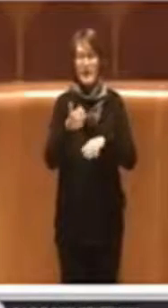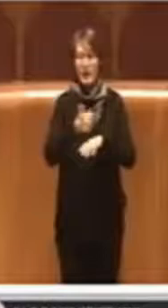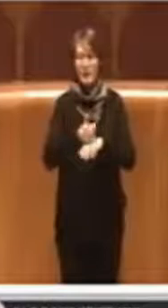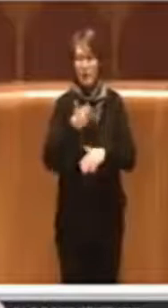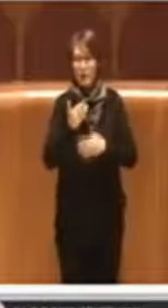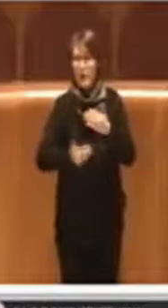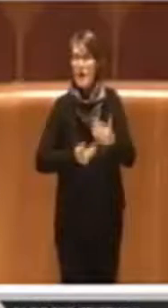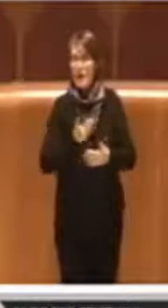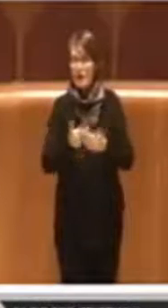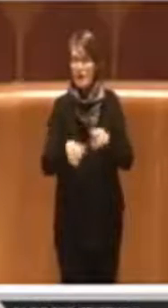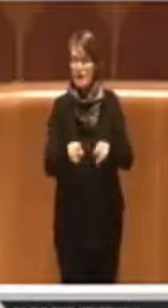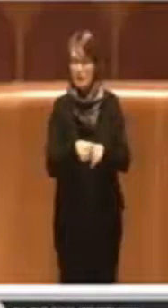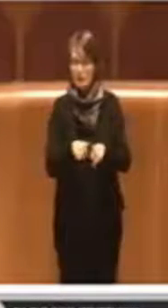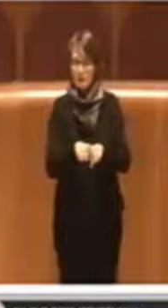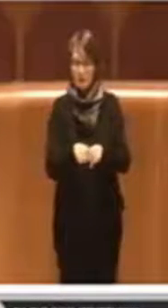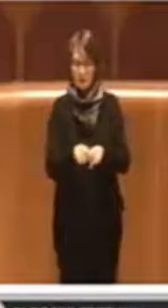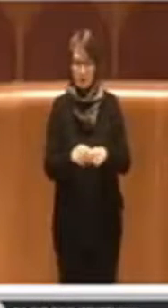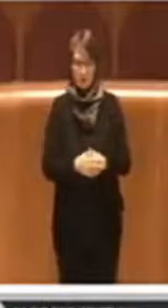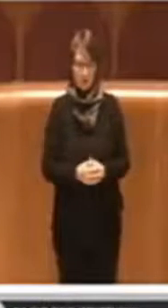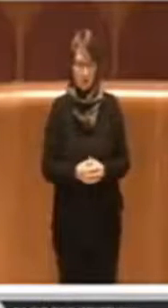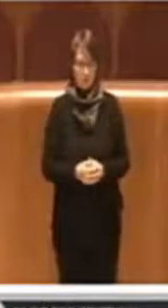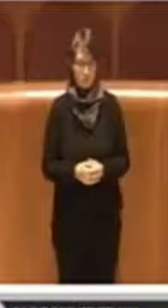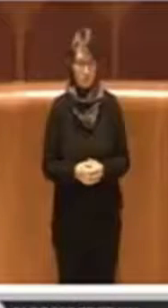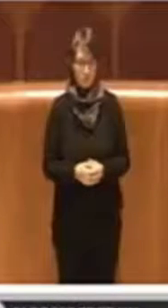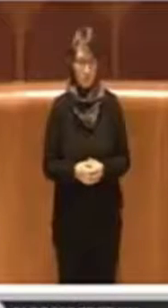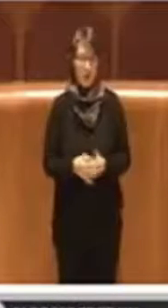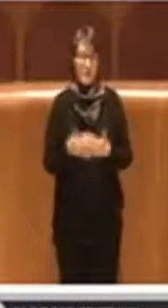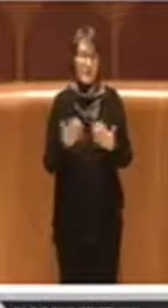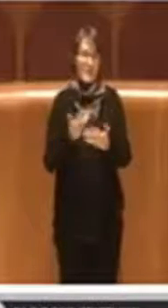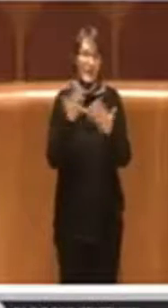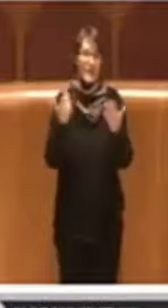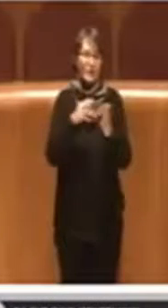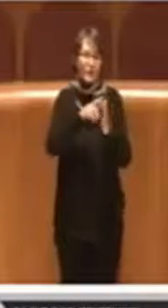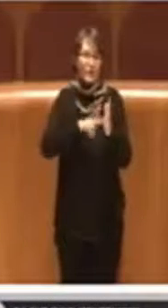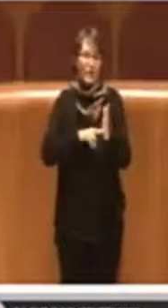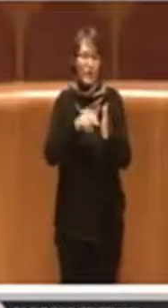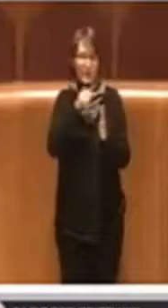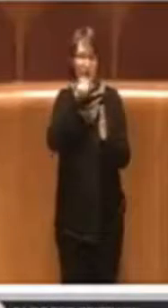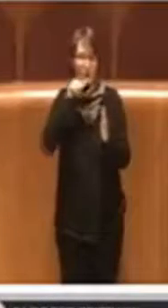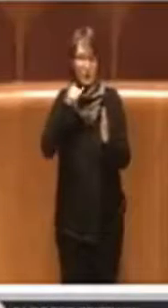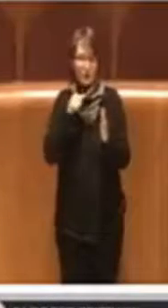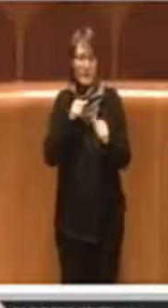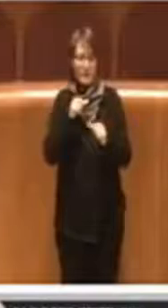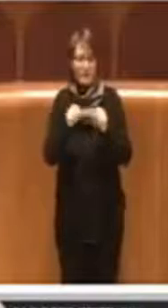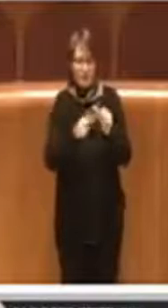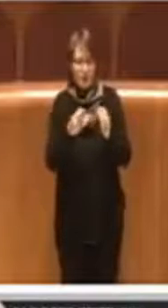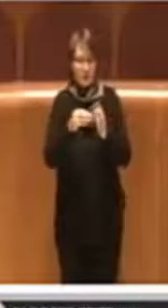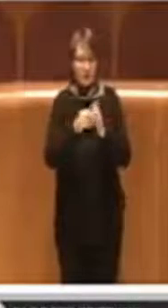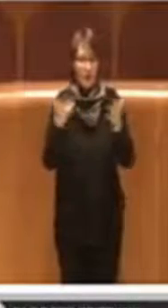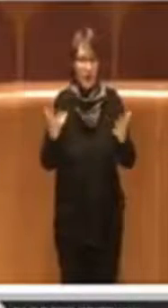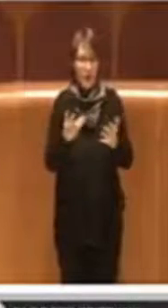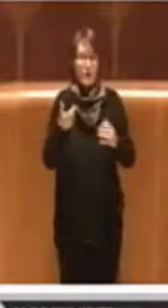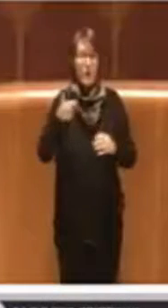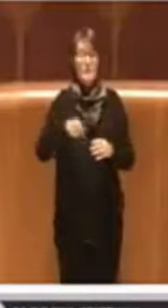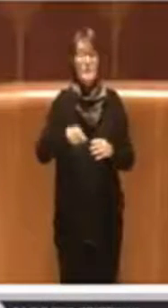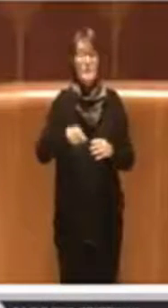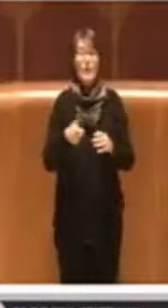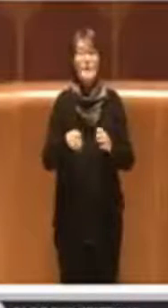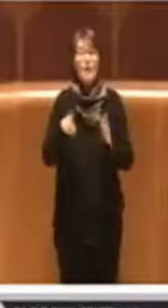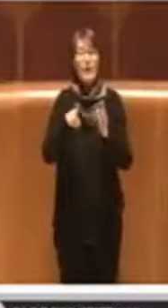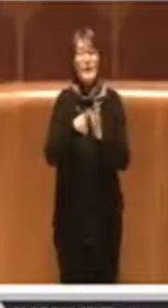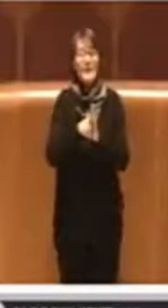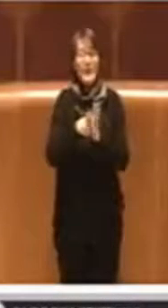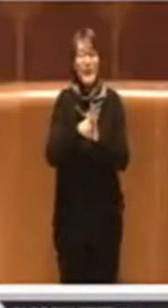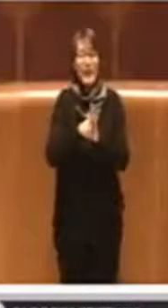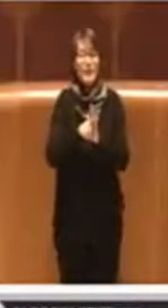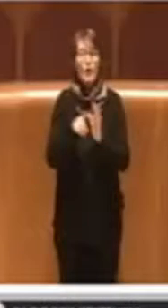Detto ciò, ovviamente noi andiamo ad intervenire sul regolamento perché, proprio come dice il decreto, il